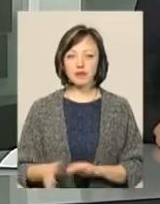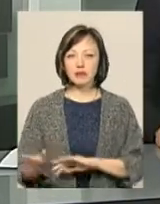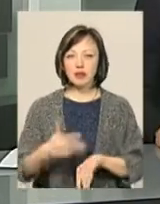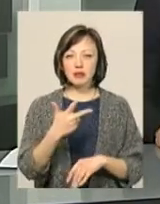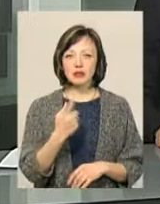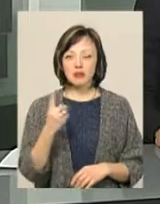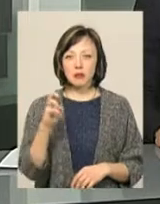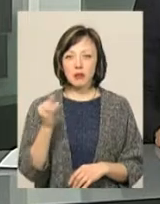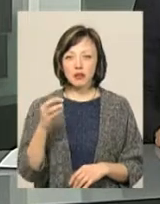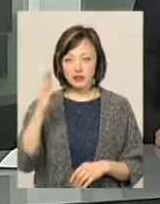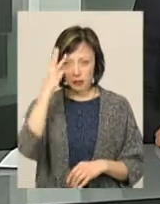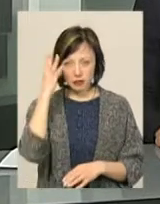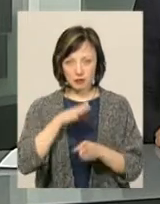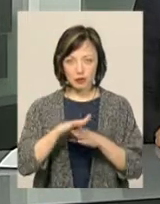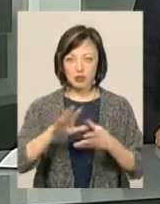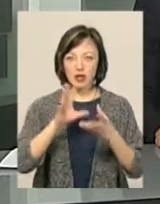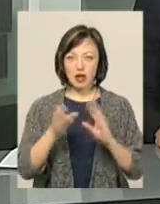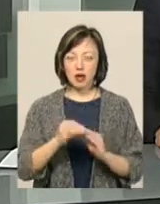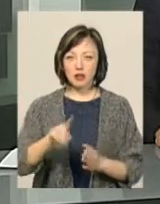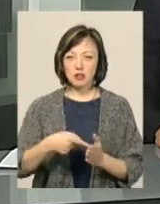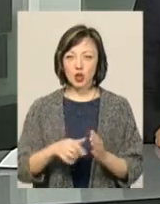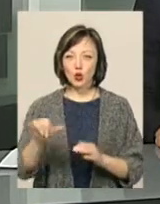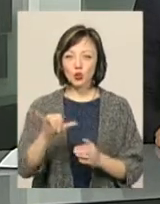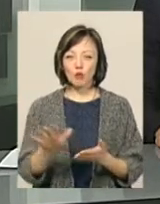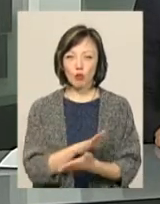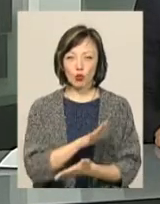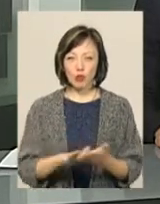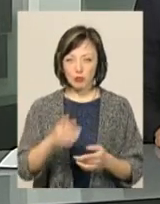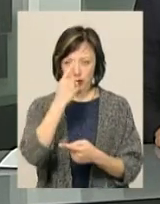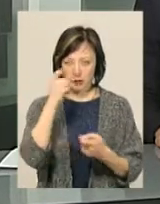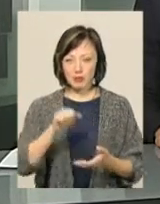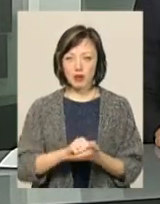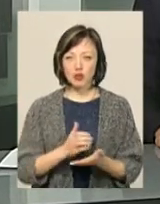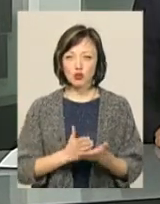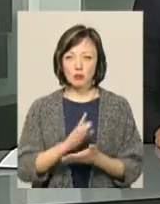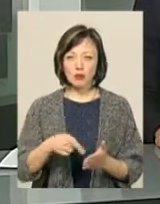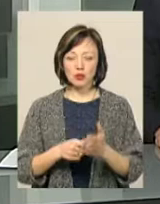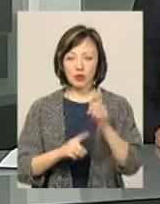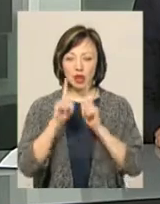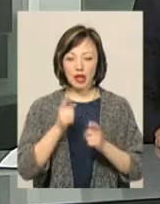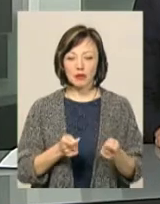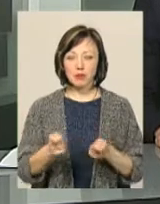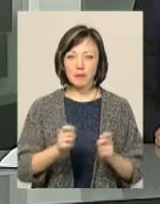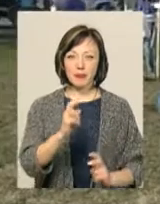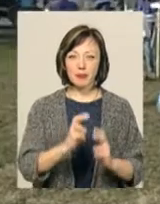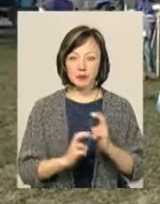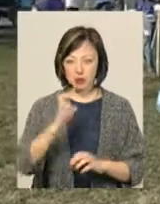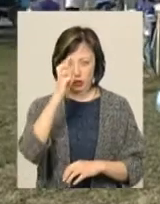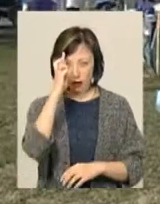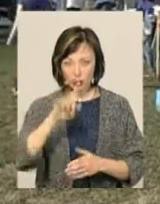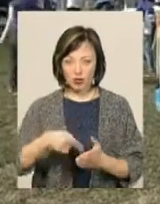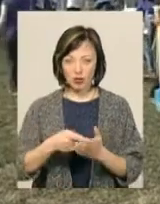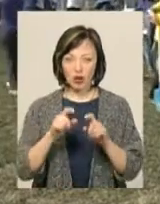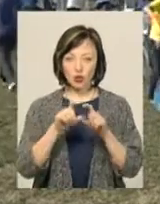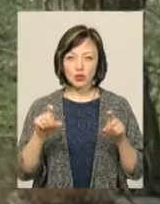31 березня у Хмельницькому відбудеться загальноміський суботник. Про це повідомляє прес-служба міської ради. Керівників підприємств, державних та